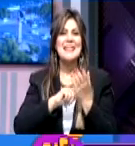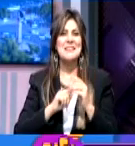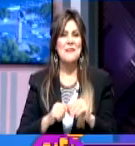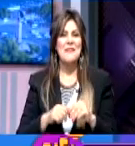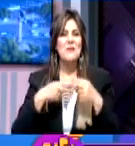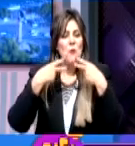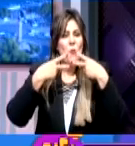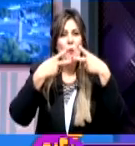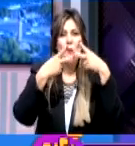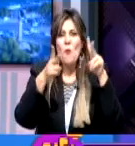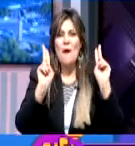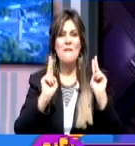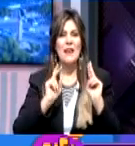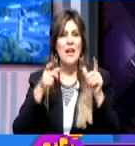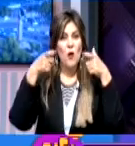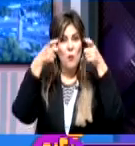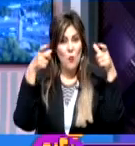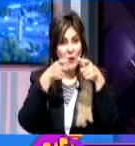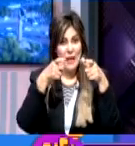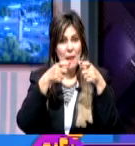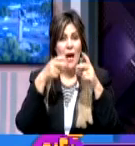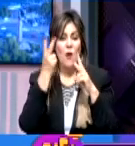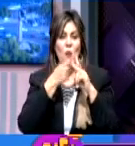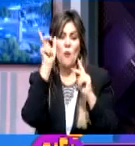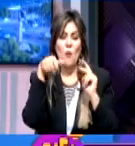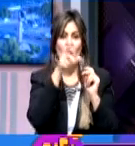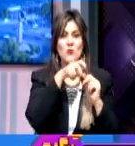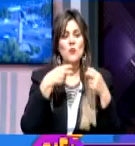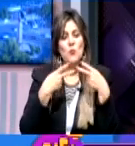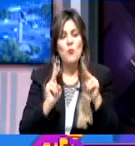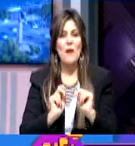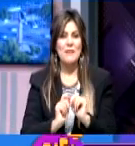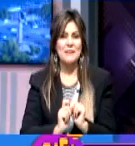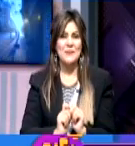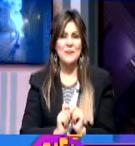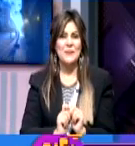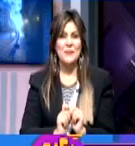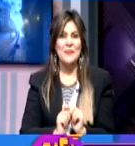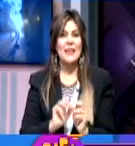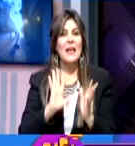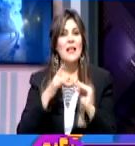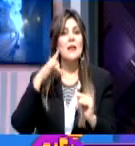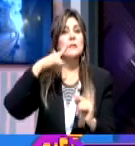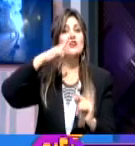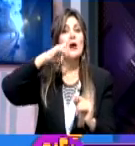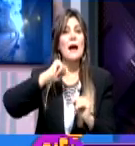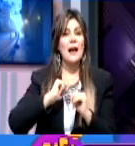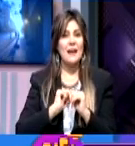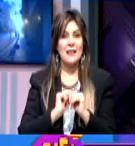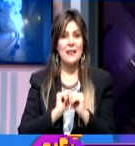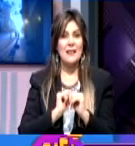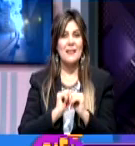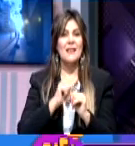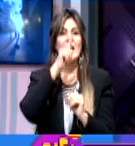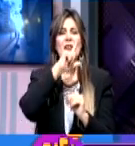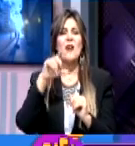كمان للمواطن او المجتمع ان يقبل ده. طيب لو انا جيت من الشبكه اللي هي البنيه التحتيه، بصي